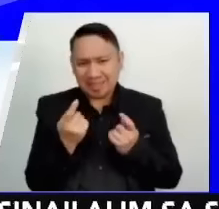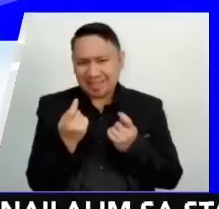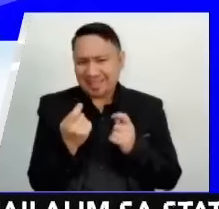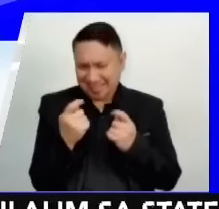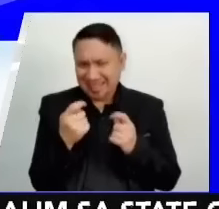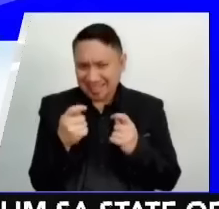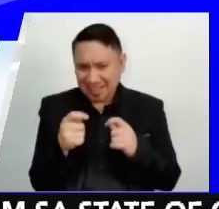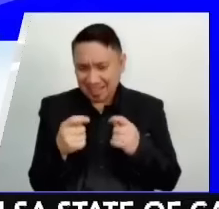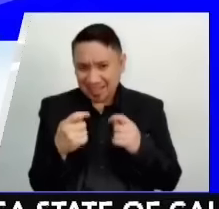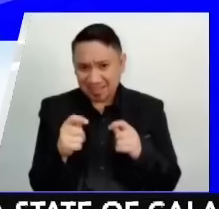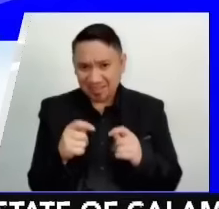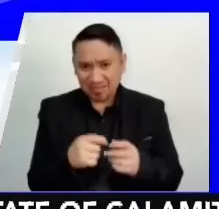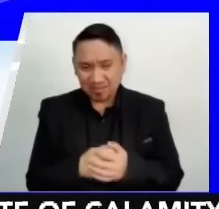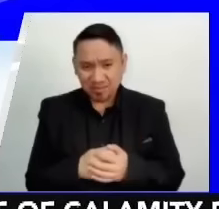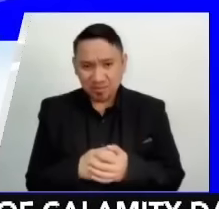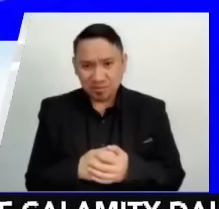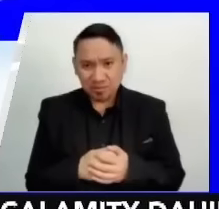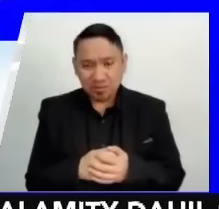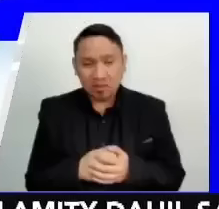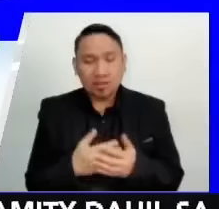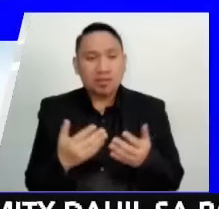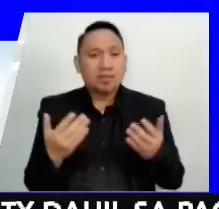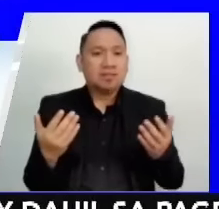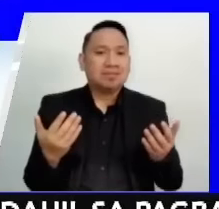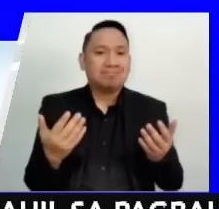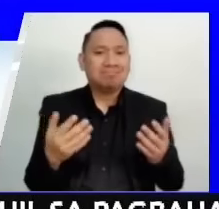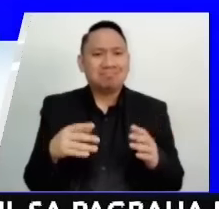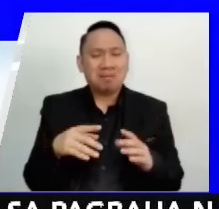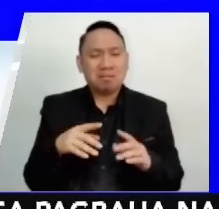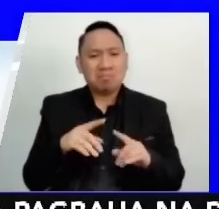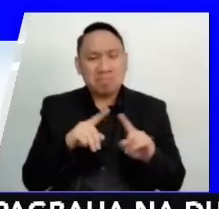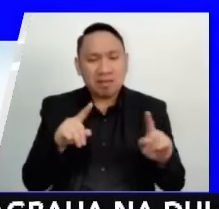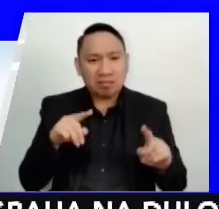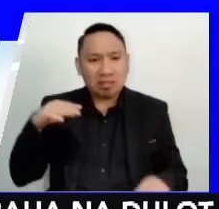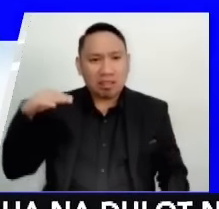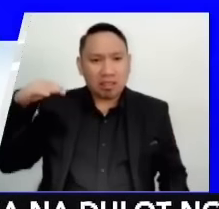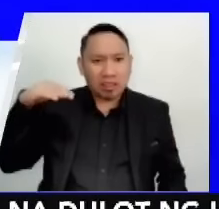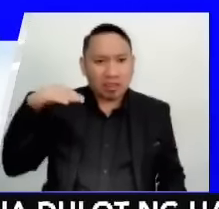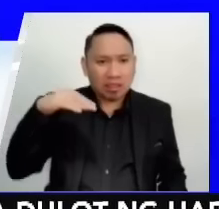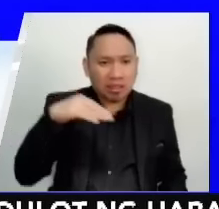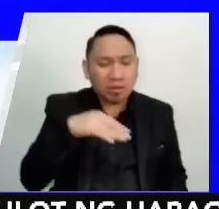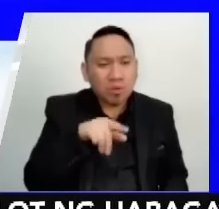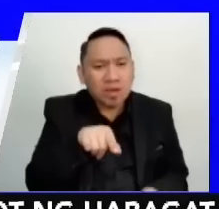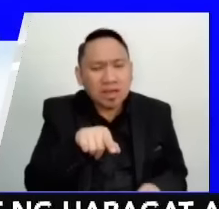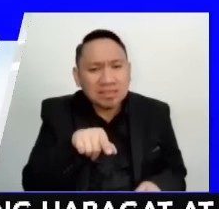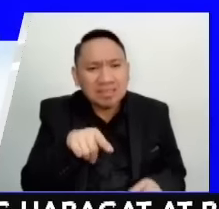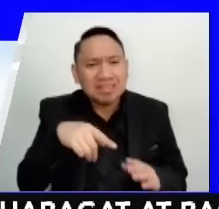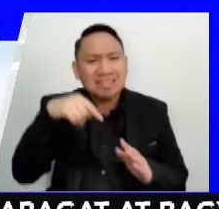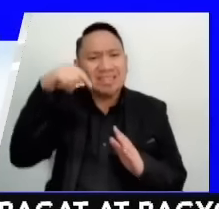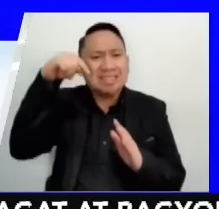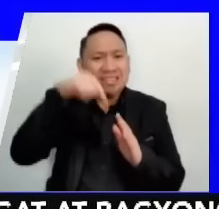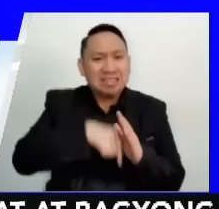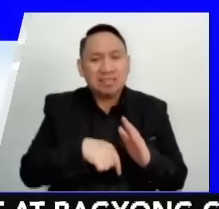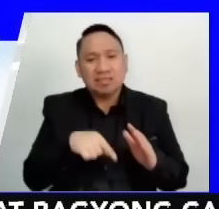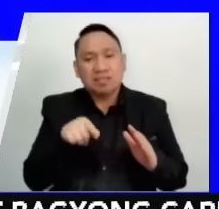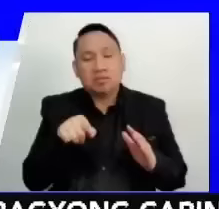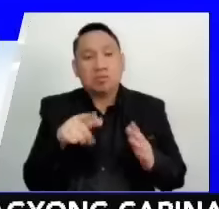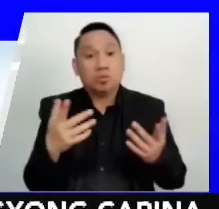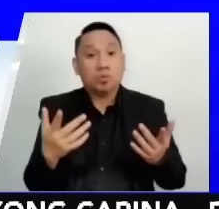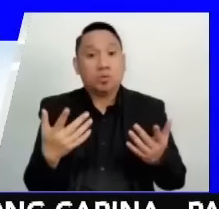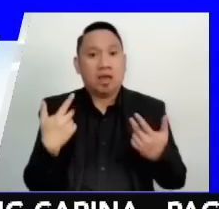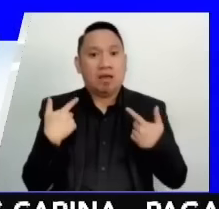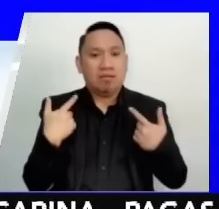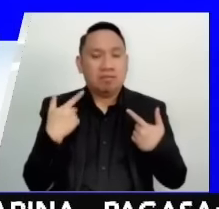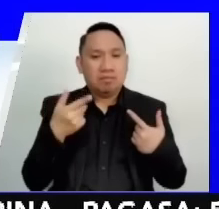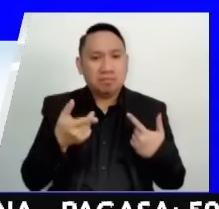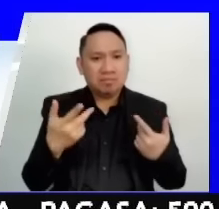baha. Pero dahil sa palalim na baha, napapaatras din sila kaagad. Bukod sa baha, naiwan din ang mga basurang tinangay